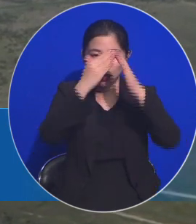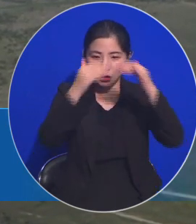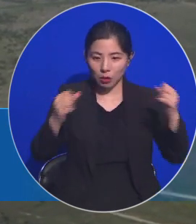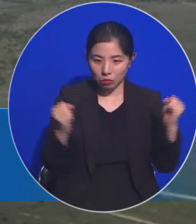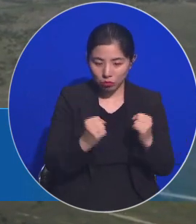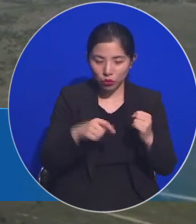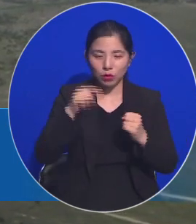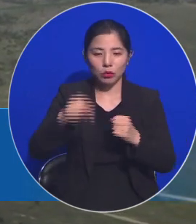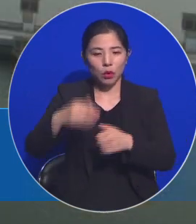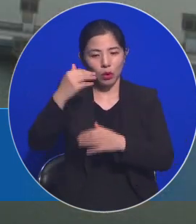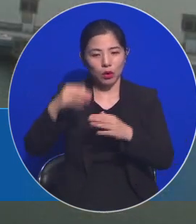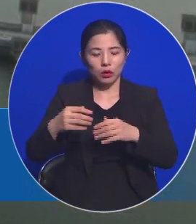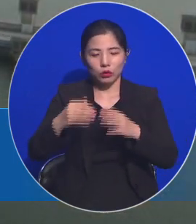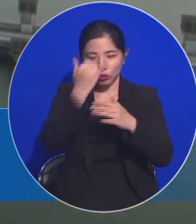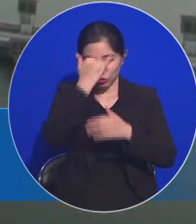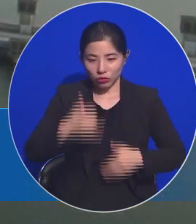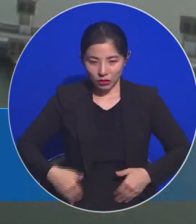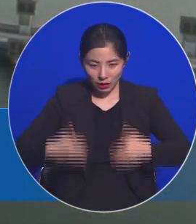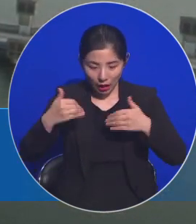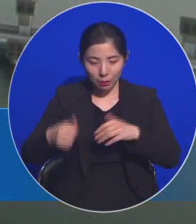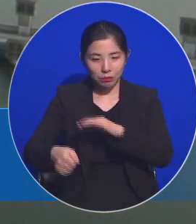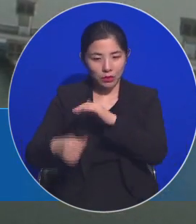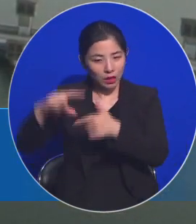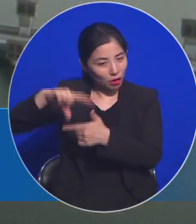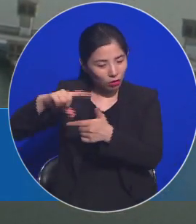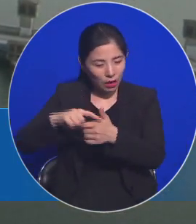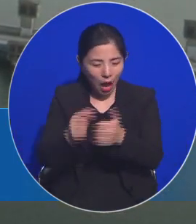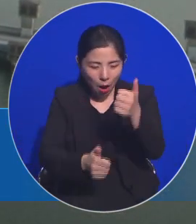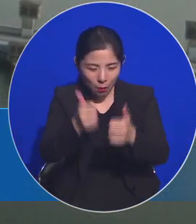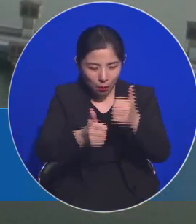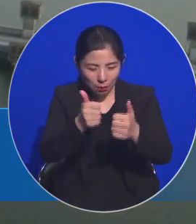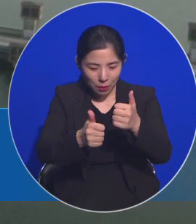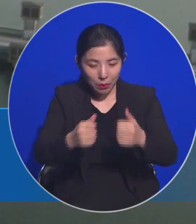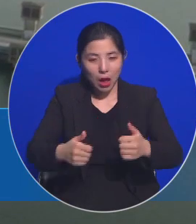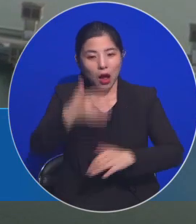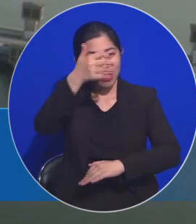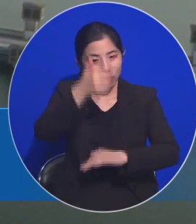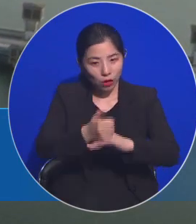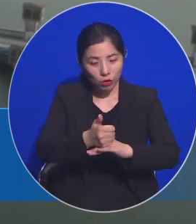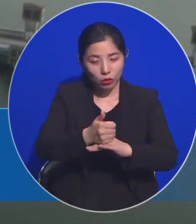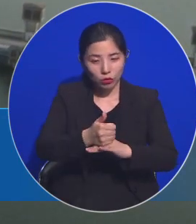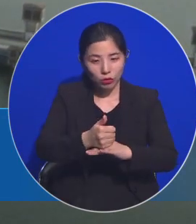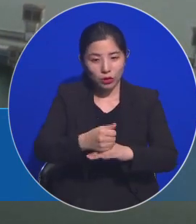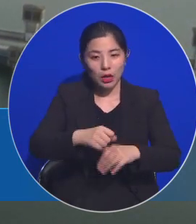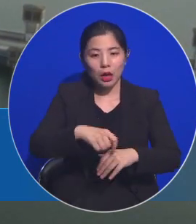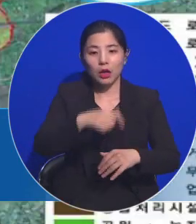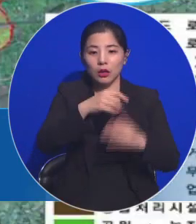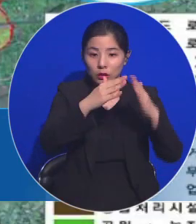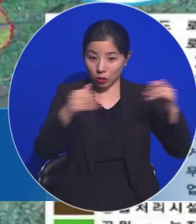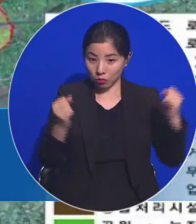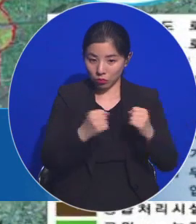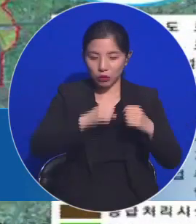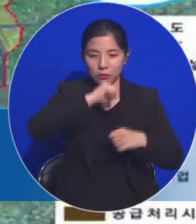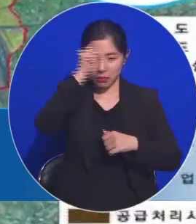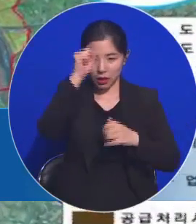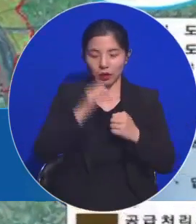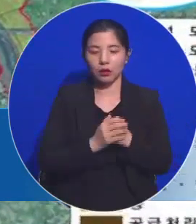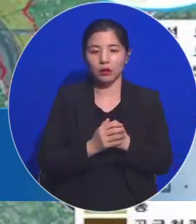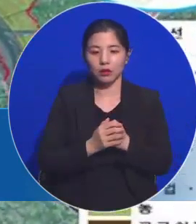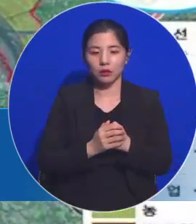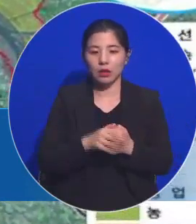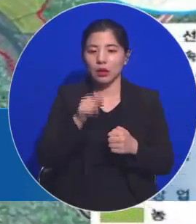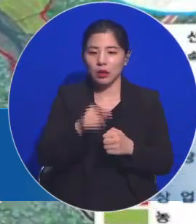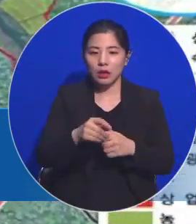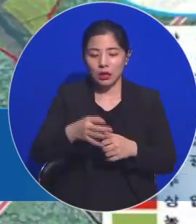경남 3 지자체가 유치 전을 치른 결과 전북이 우선협상대상자로 선정된 겁니다 국토교통 과학기술